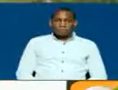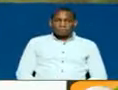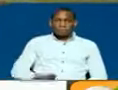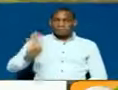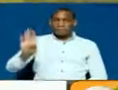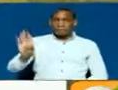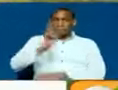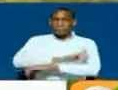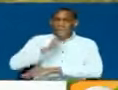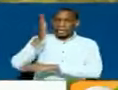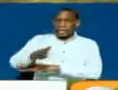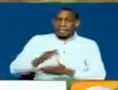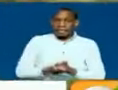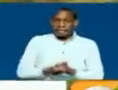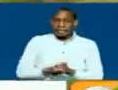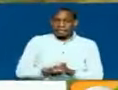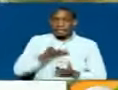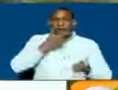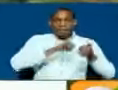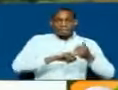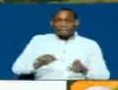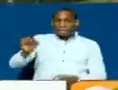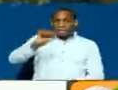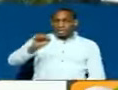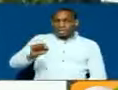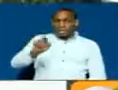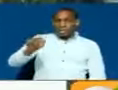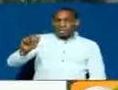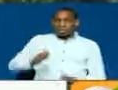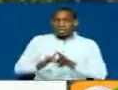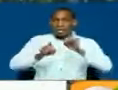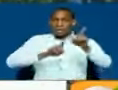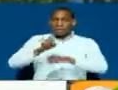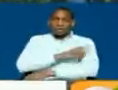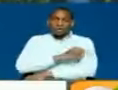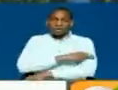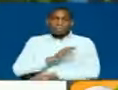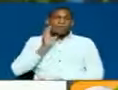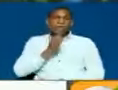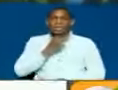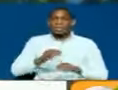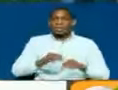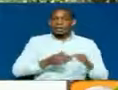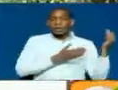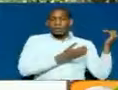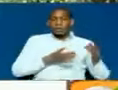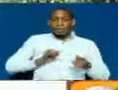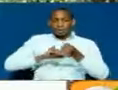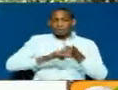Kwa siku nne mfululizo, Vincent Odipo mumewe Susan amezuru hospitali hii ya Kenyatta akiwa na matumaini ya kuondoka na